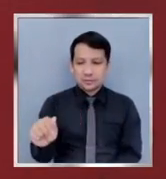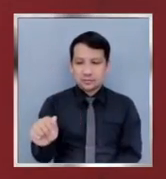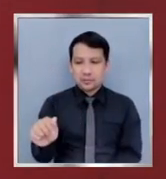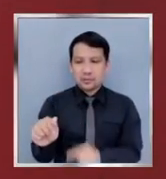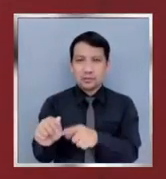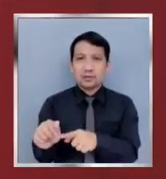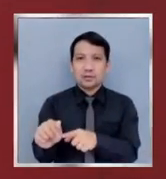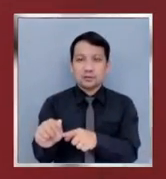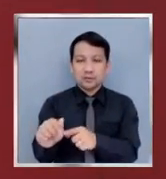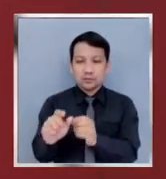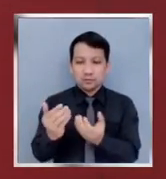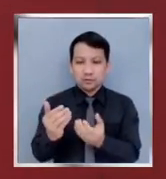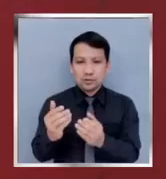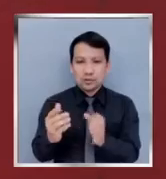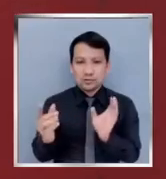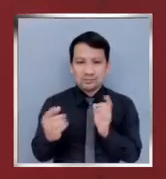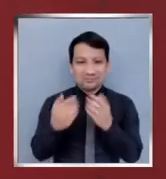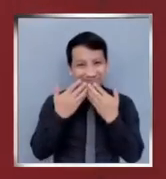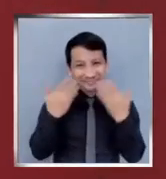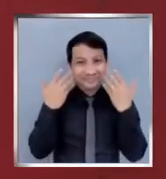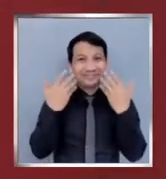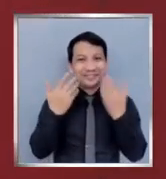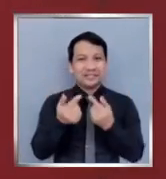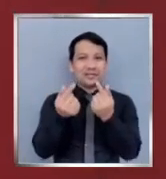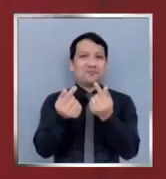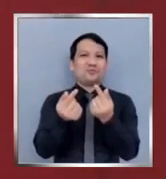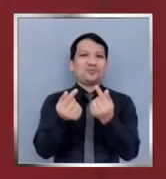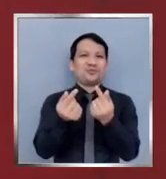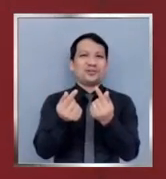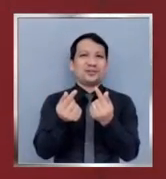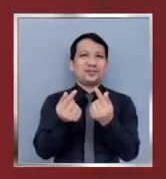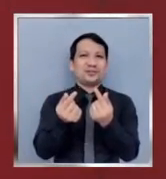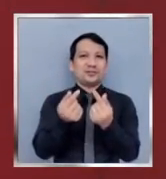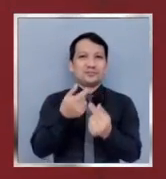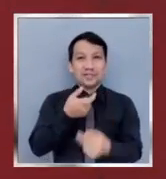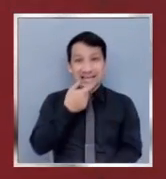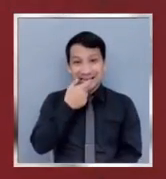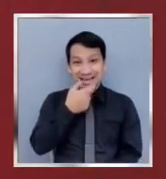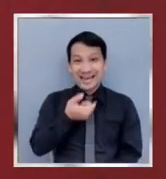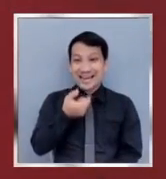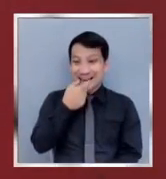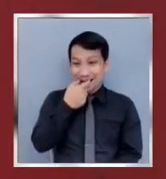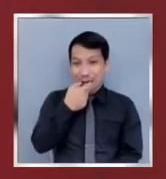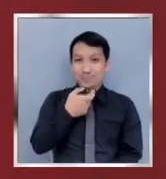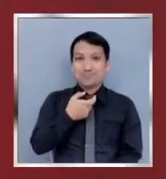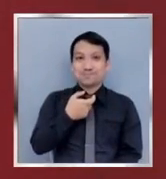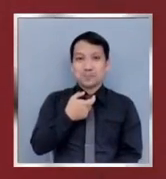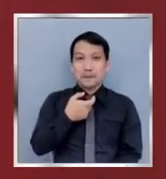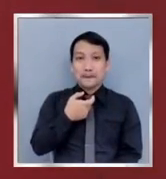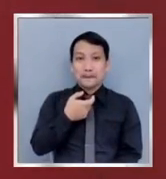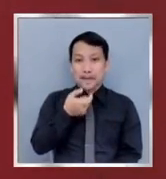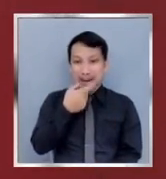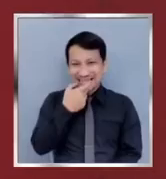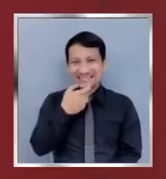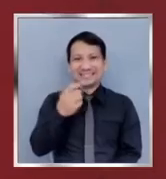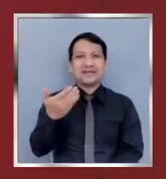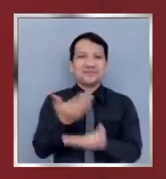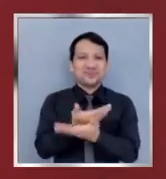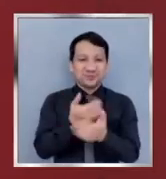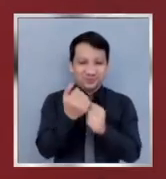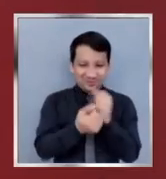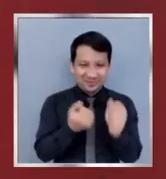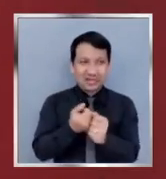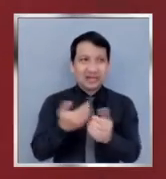ng Ngiting Kapuso Pustiso Project na may temang Bagong Taon, Bagong Ngiti, Bagong